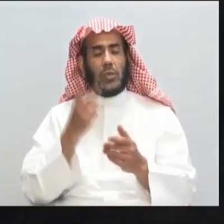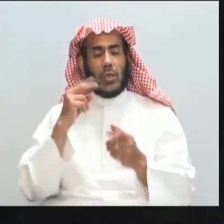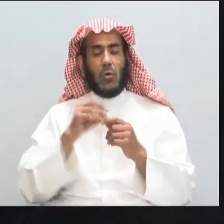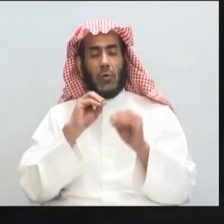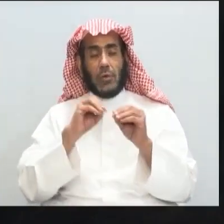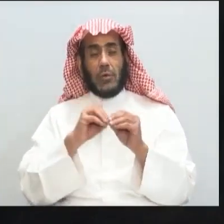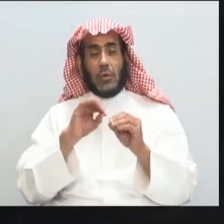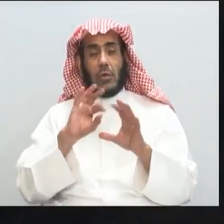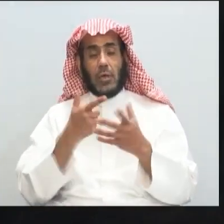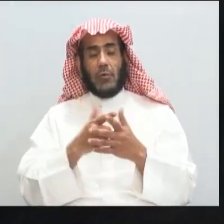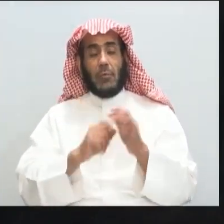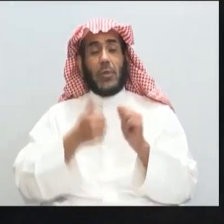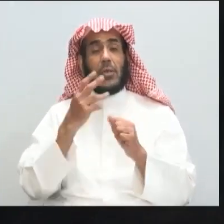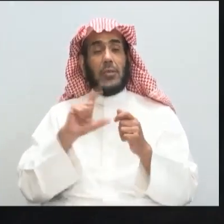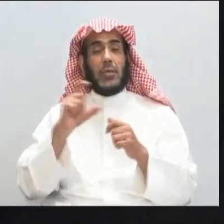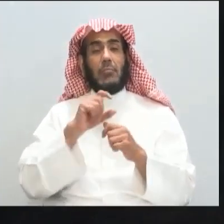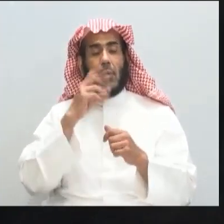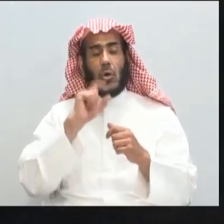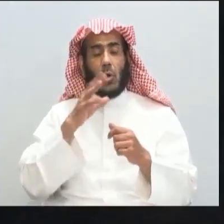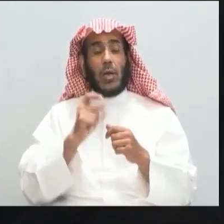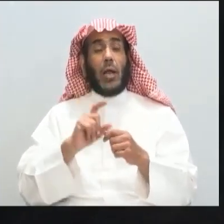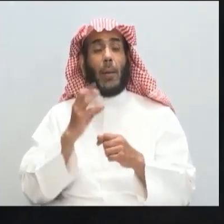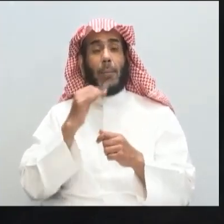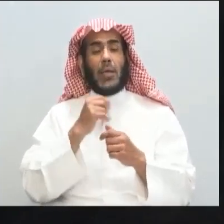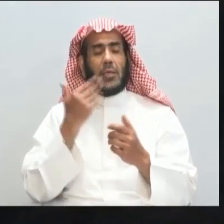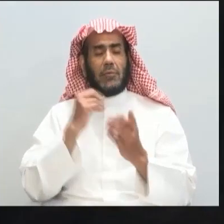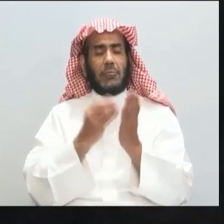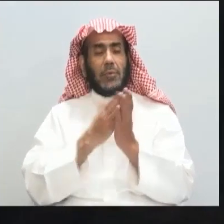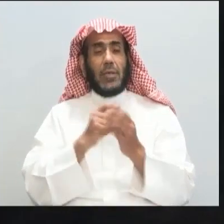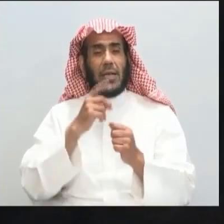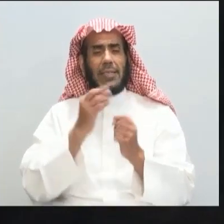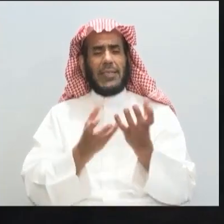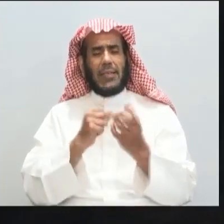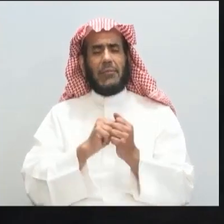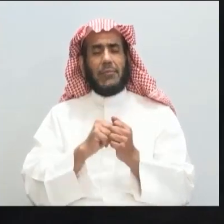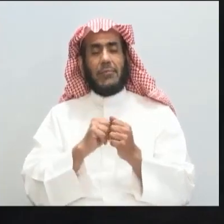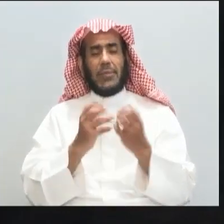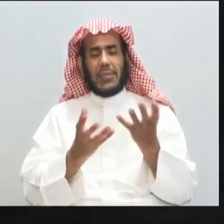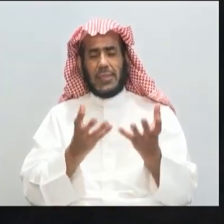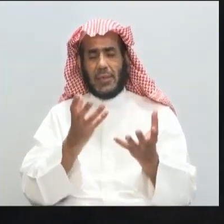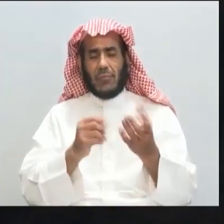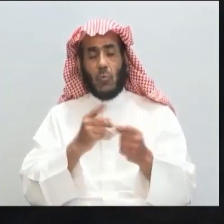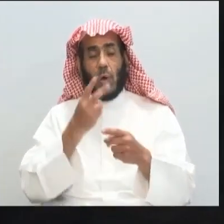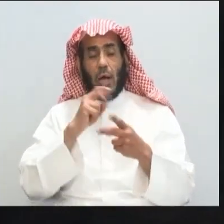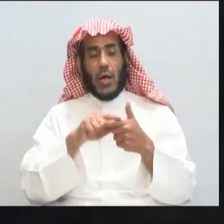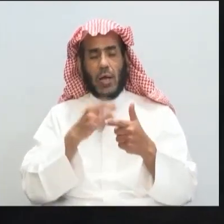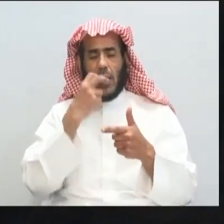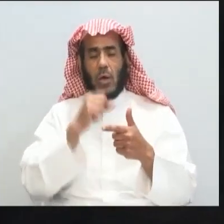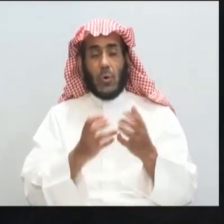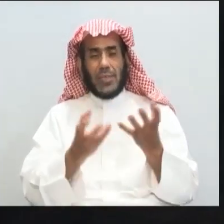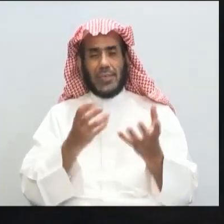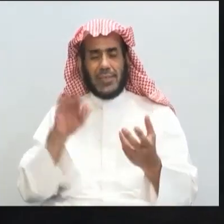وعرفنا ايضا كيف لفضل الاسلام على اللغه العربيه الدرس ماذا تحدثنا عن الصرف بدانا بالصرف والنحو وعرفنا ان